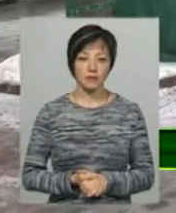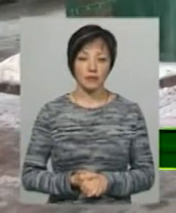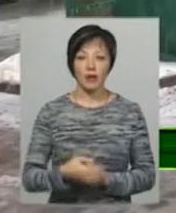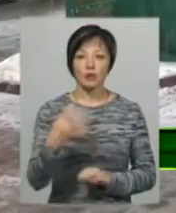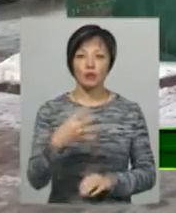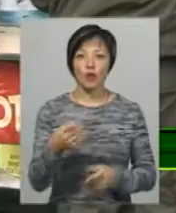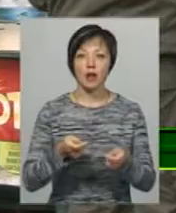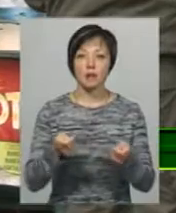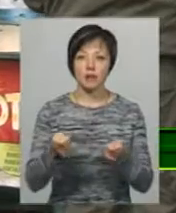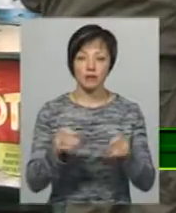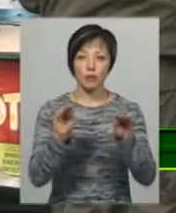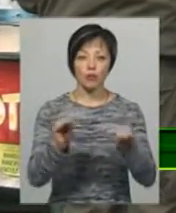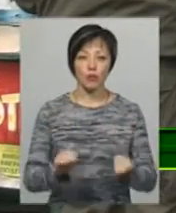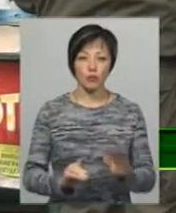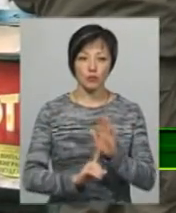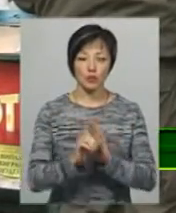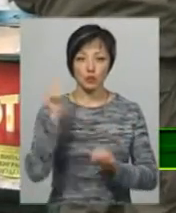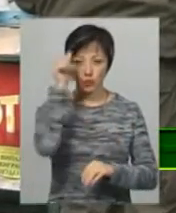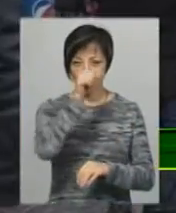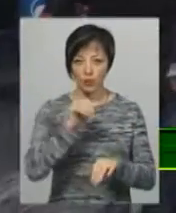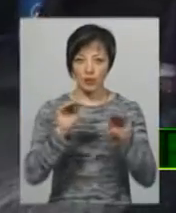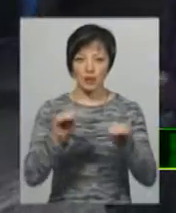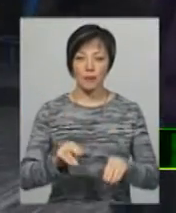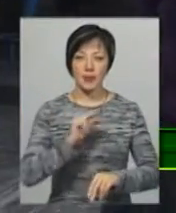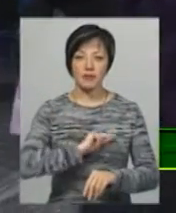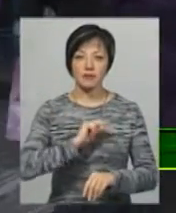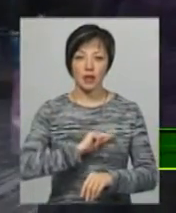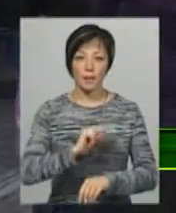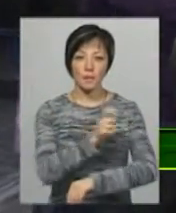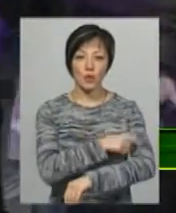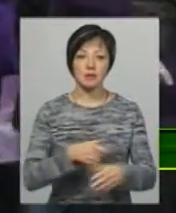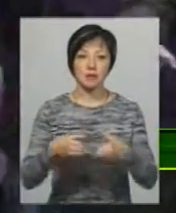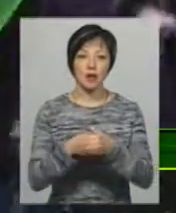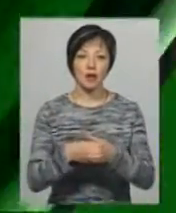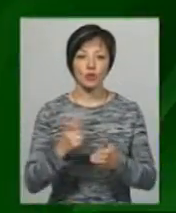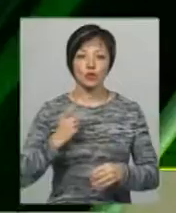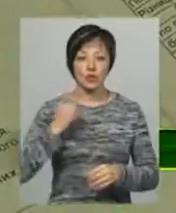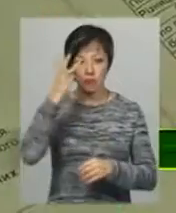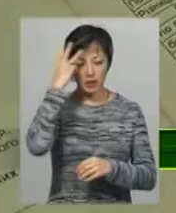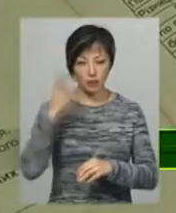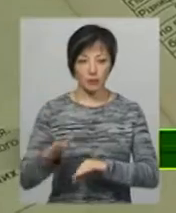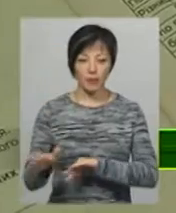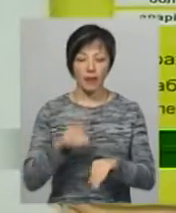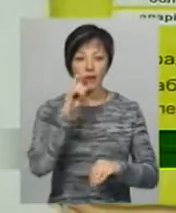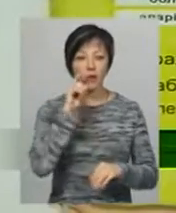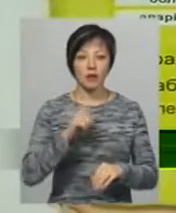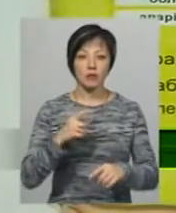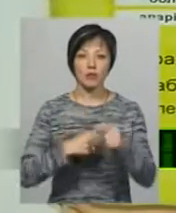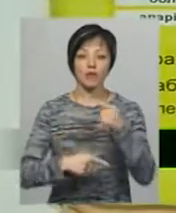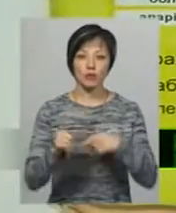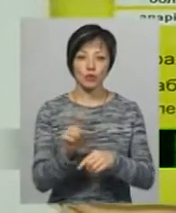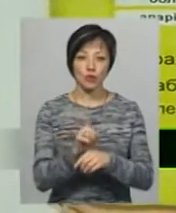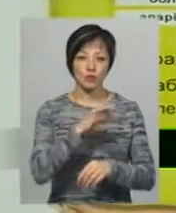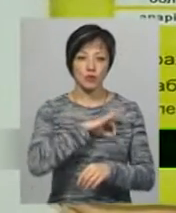40 адміністративних протоколів з початку року склали працівники муніципальної дружини Хмельницького. В Україні повернуть